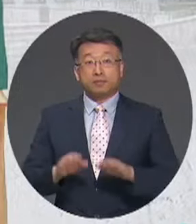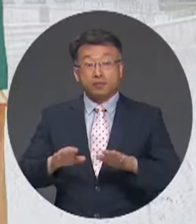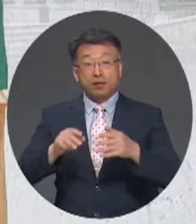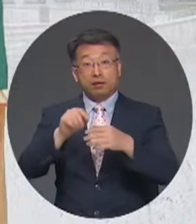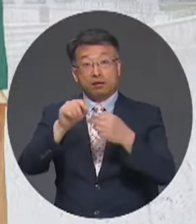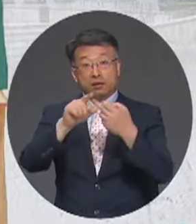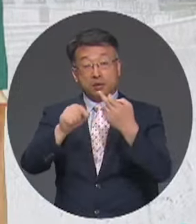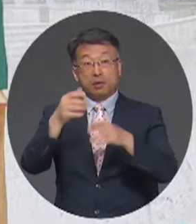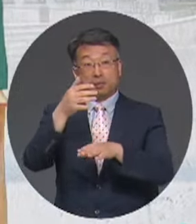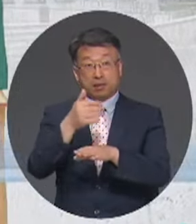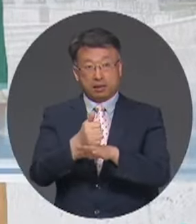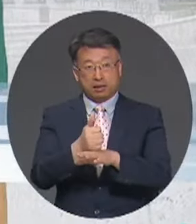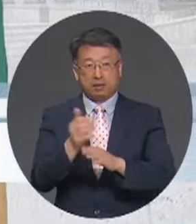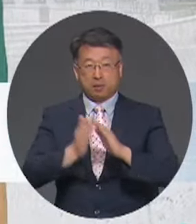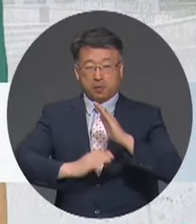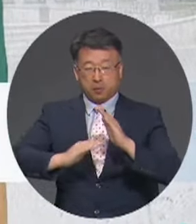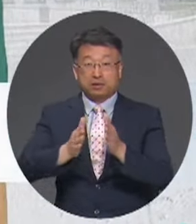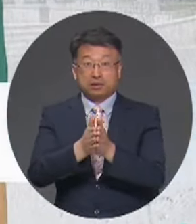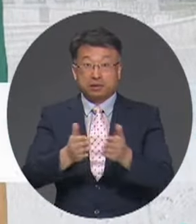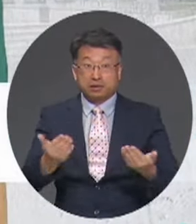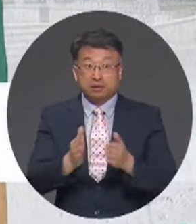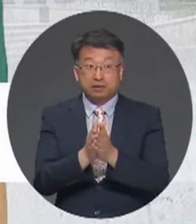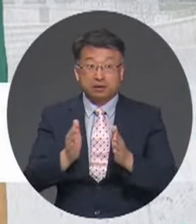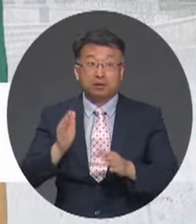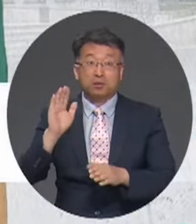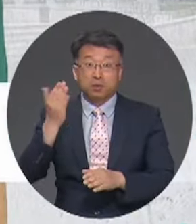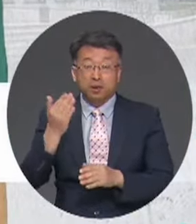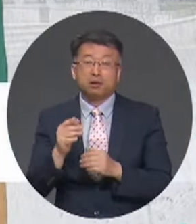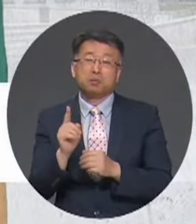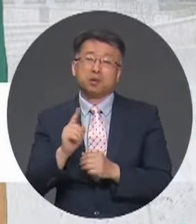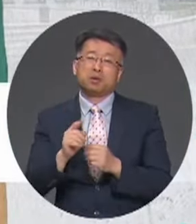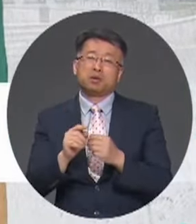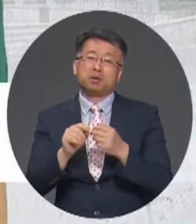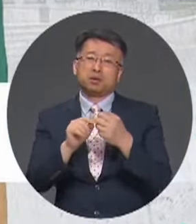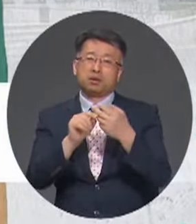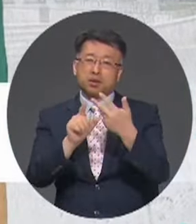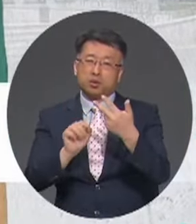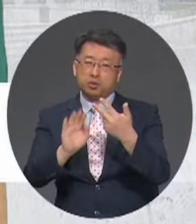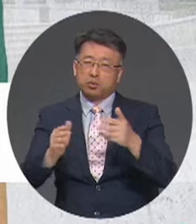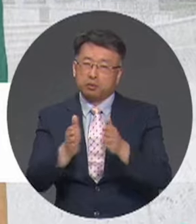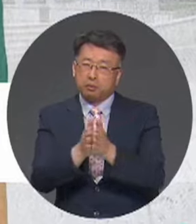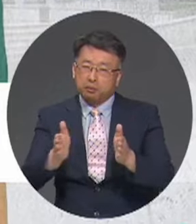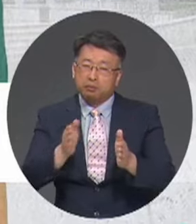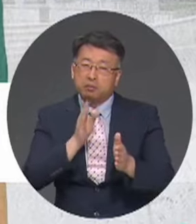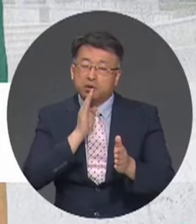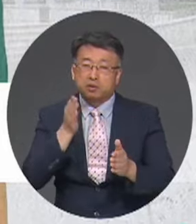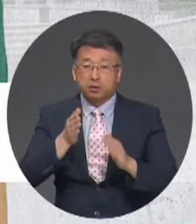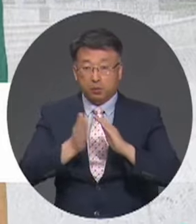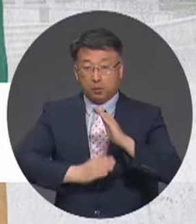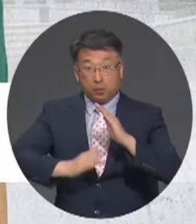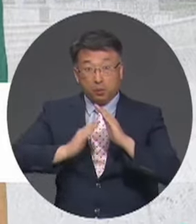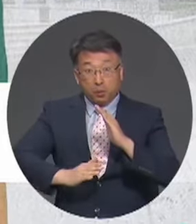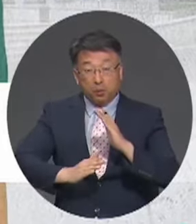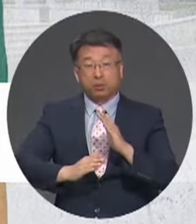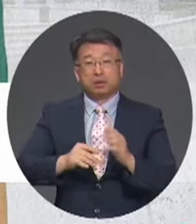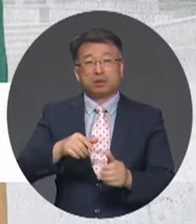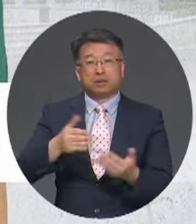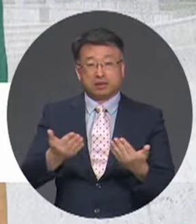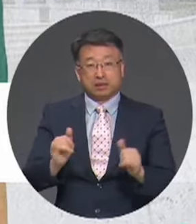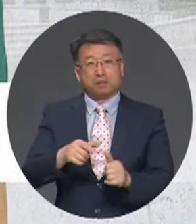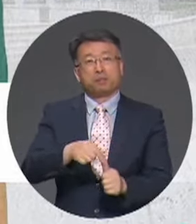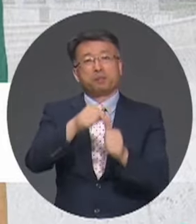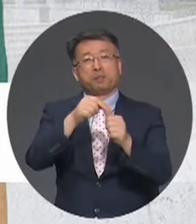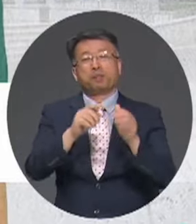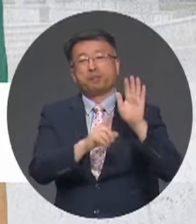올 하반기에 공식 출범을 앞둔 진주시 시설 관리 공단이 직원을 공개 채용하고 있습니다 그런데 채용 과정에서